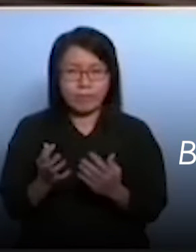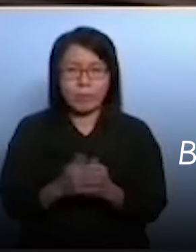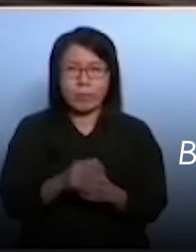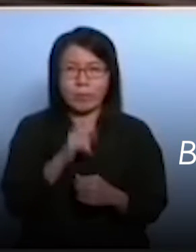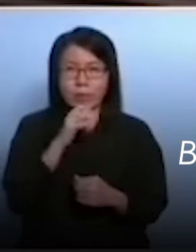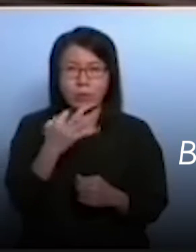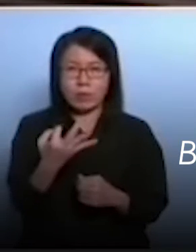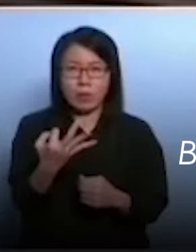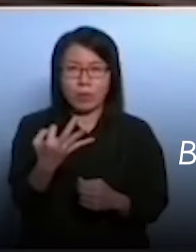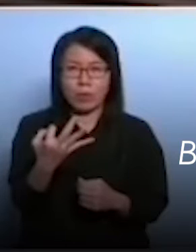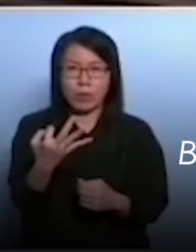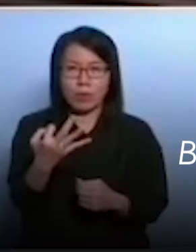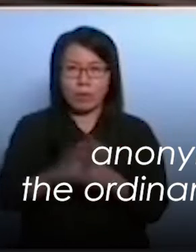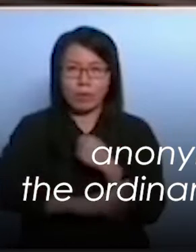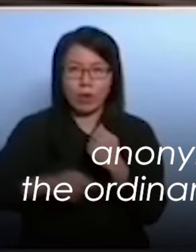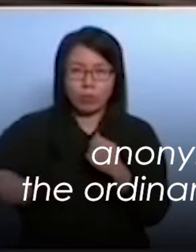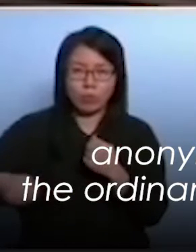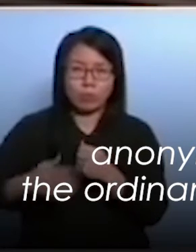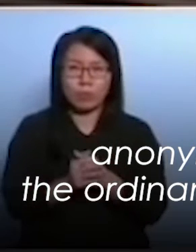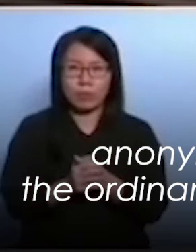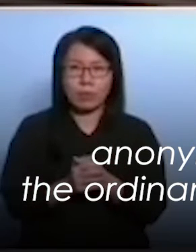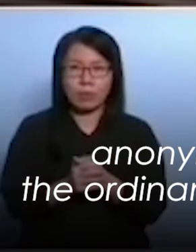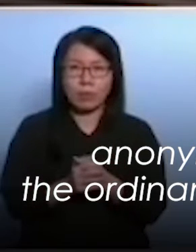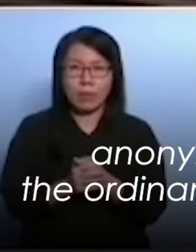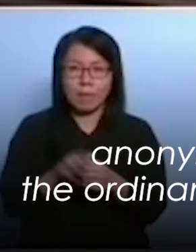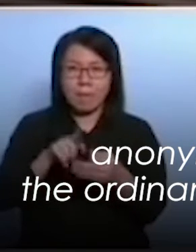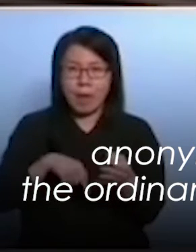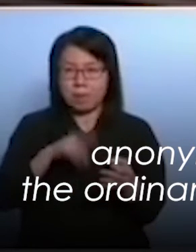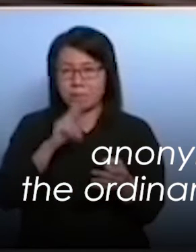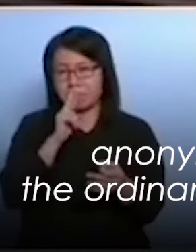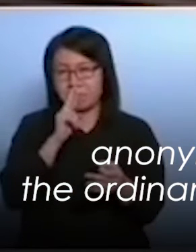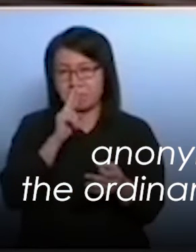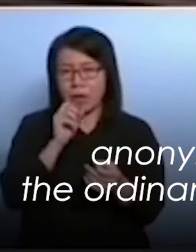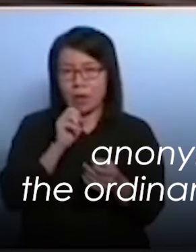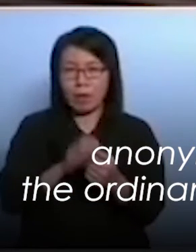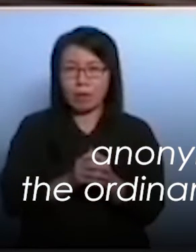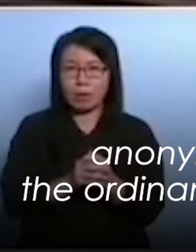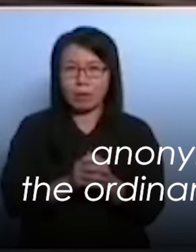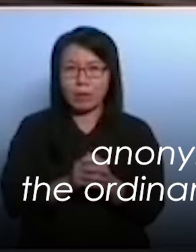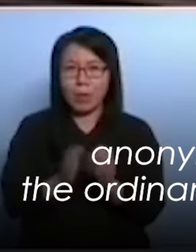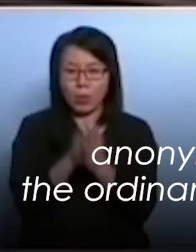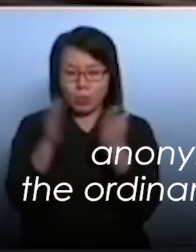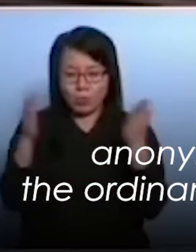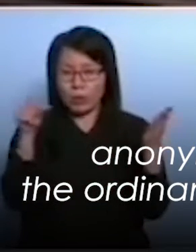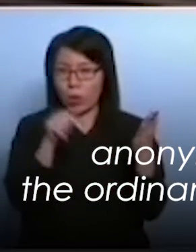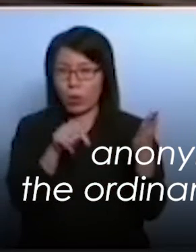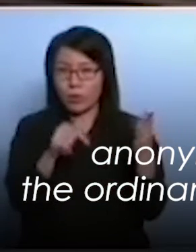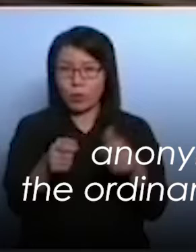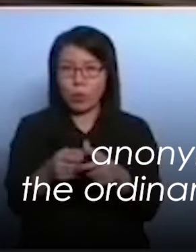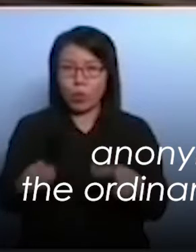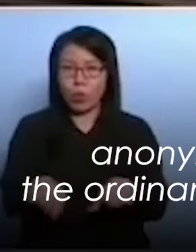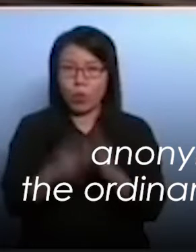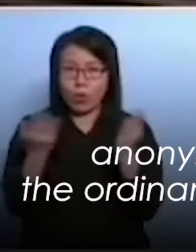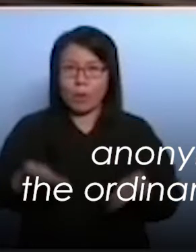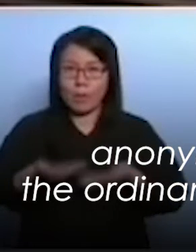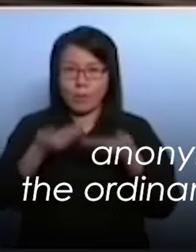三位嘅法官，佢哋匿名咁樣向一份報紙公開咁樣表